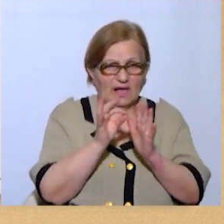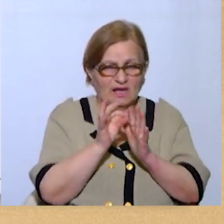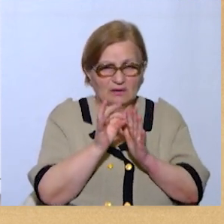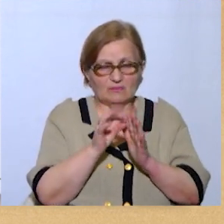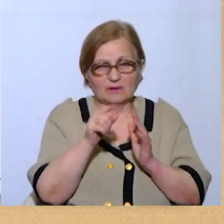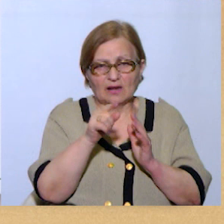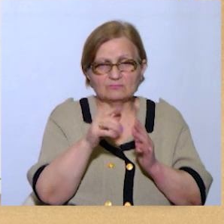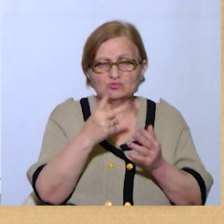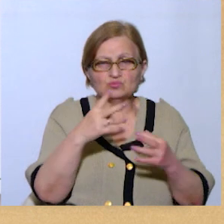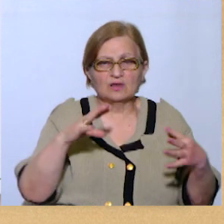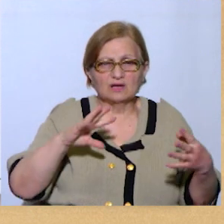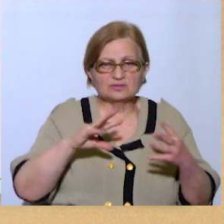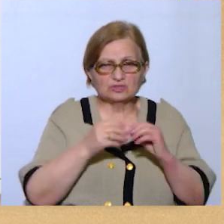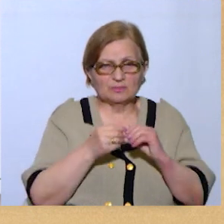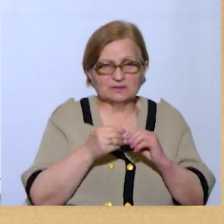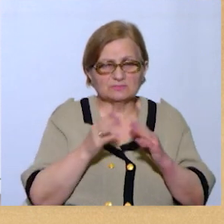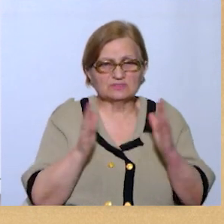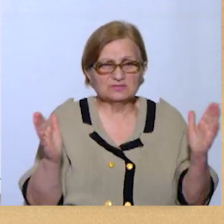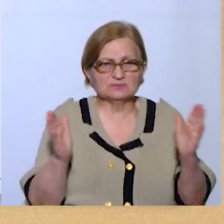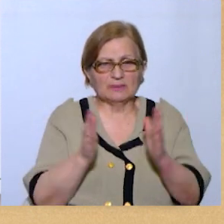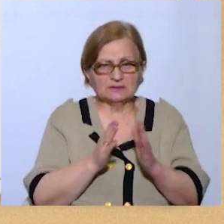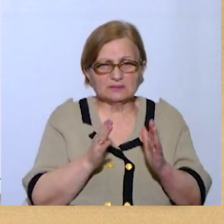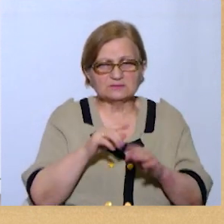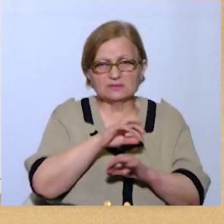წრეწირების რადიუსების შეფარდება დიდისა პატარასთან.